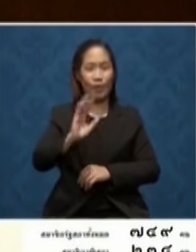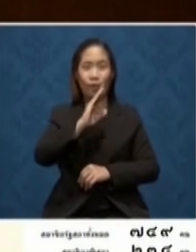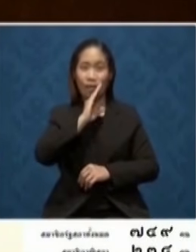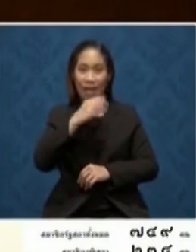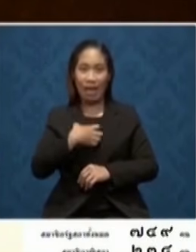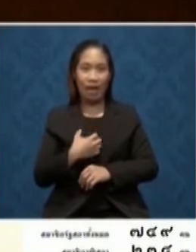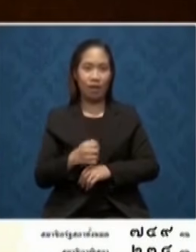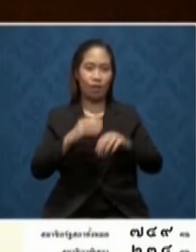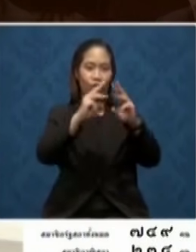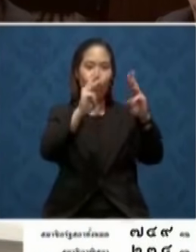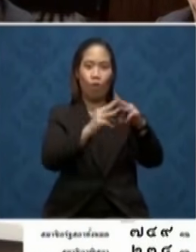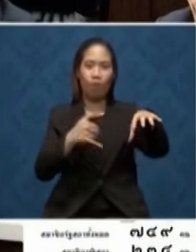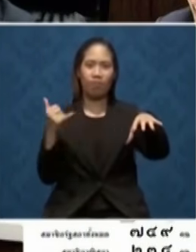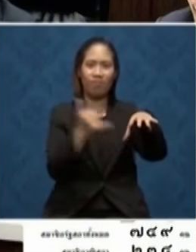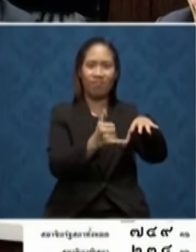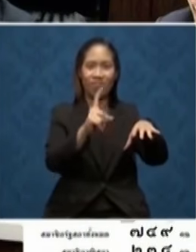ข้าวัดไม่ได้ฮะ